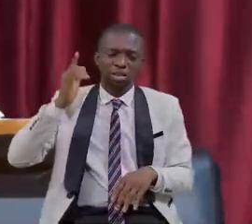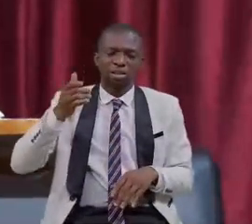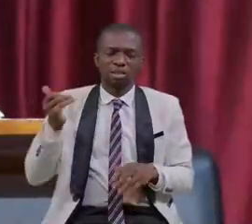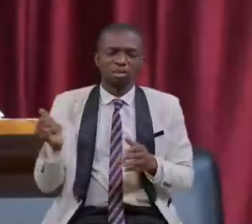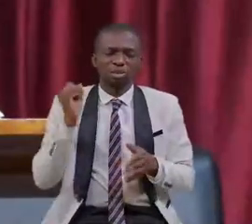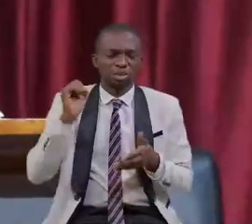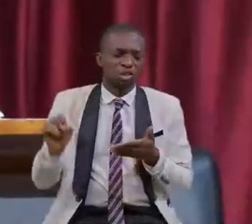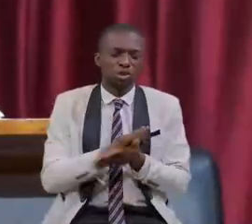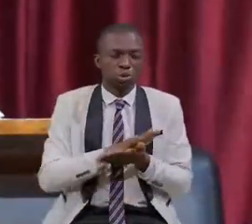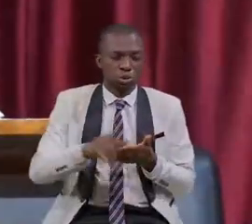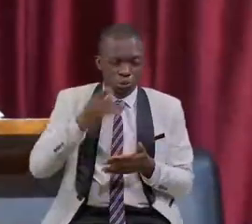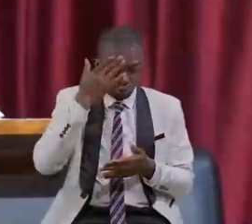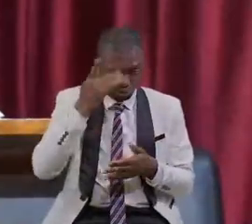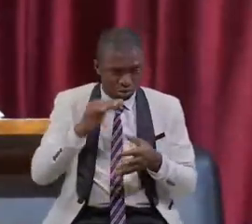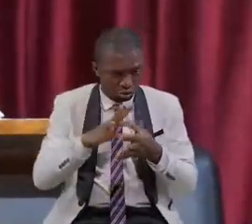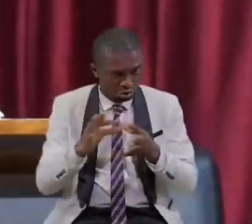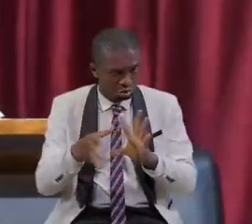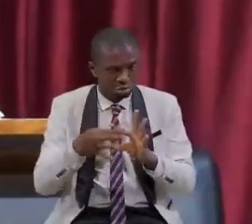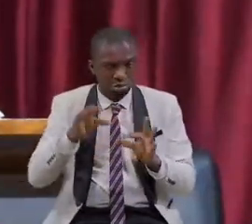Sodome et Gomorrhe était détruite.